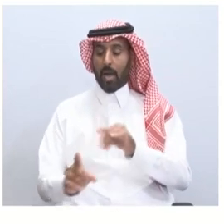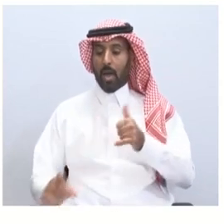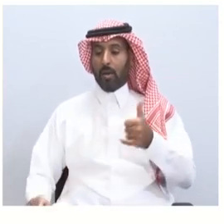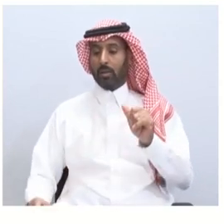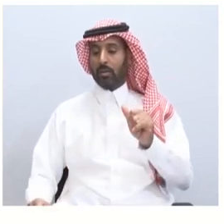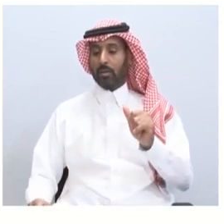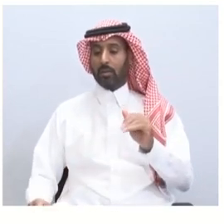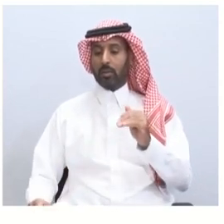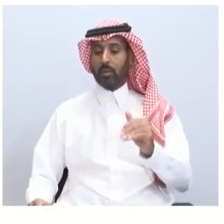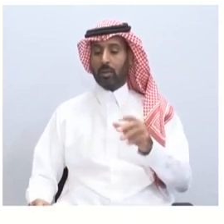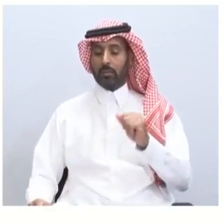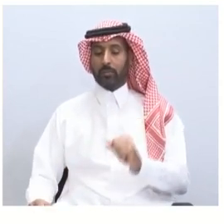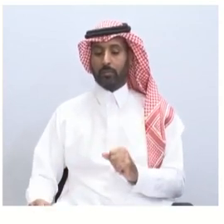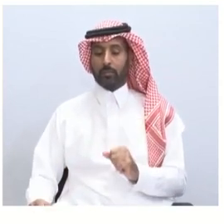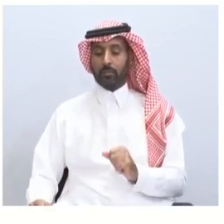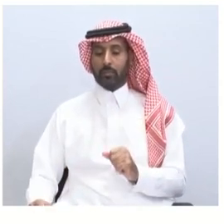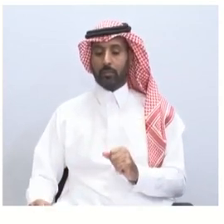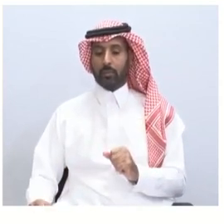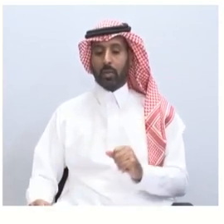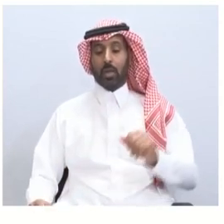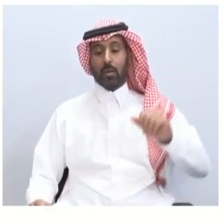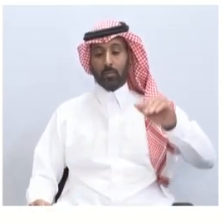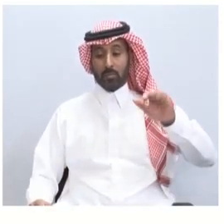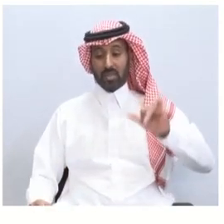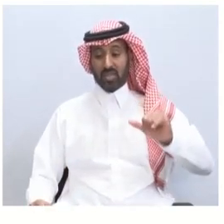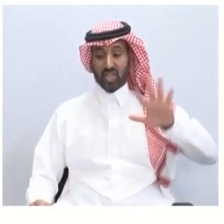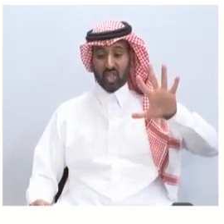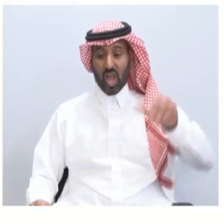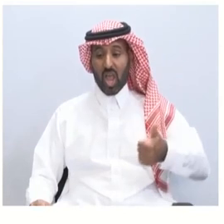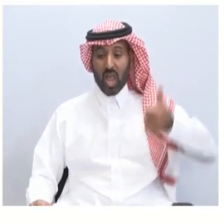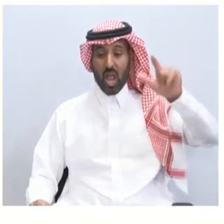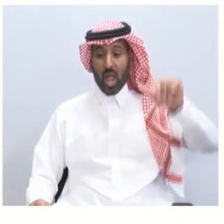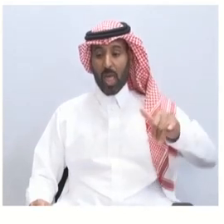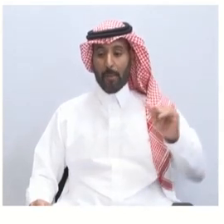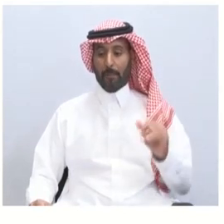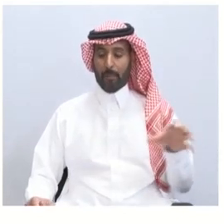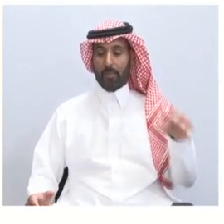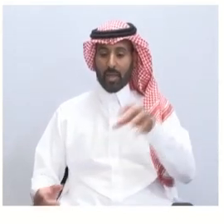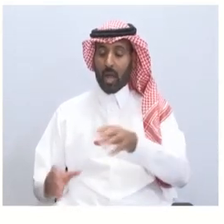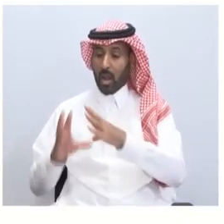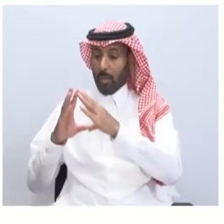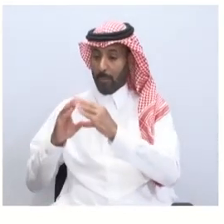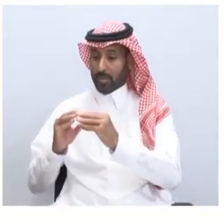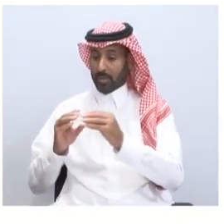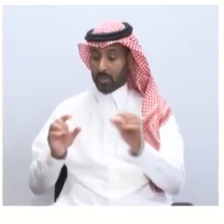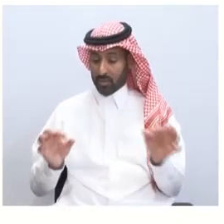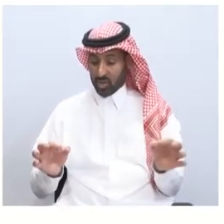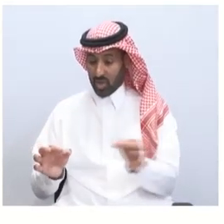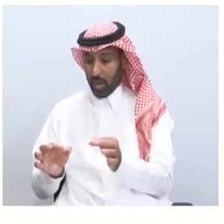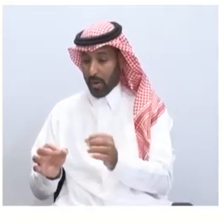نقلهم ابراهيم باشا الى مصر عندما وصلوا بالقرب من